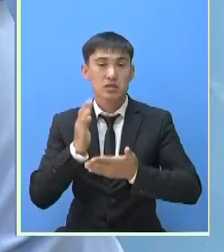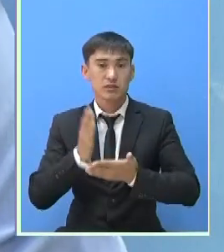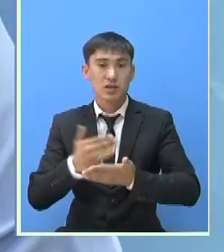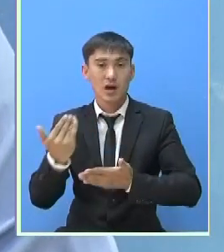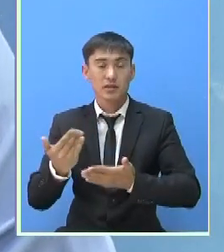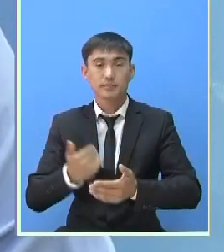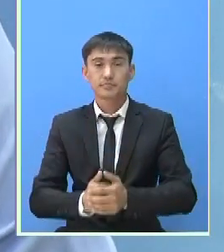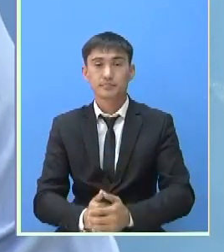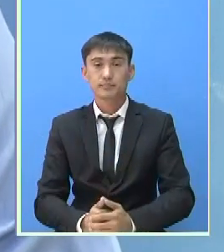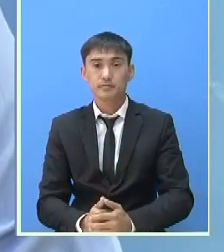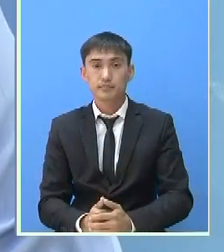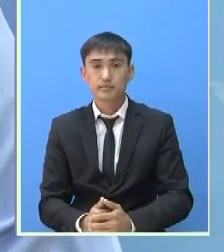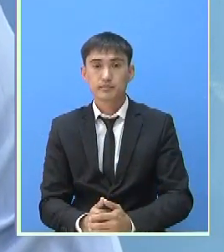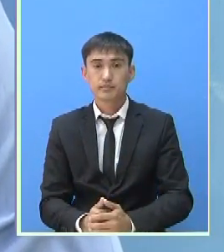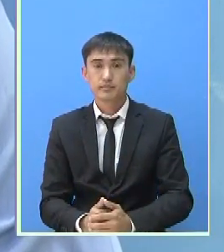они